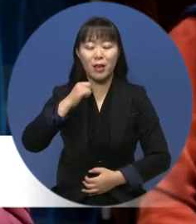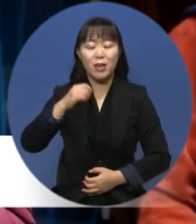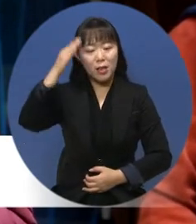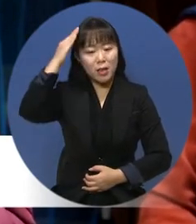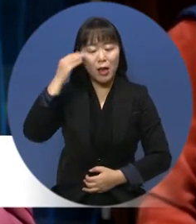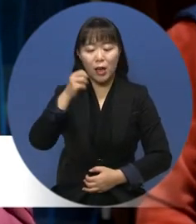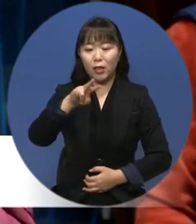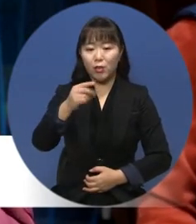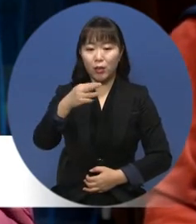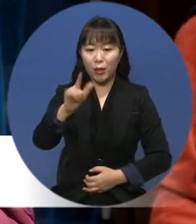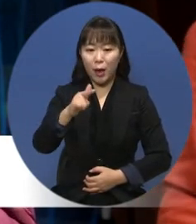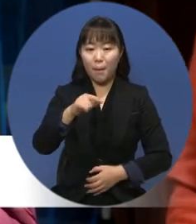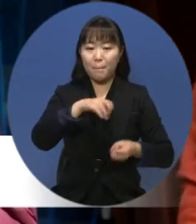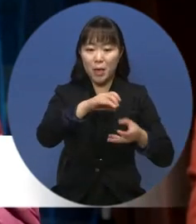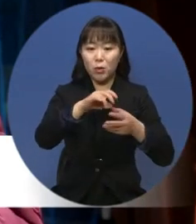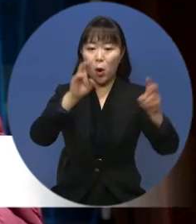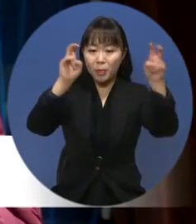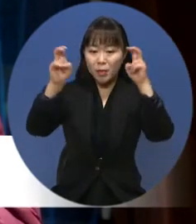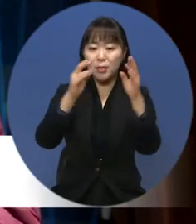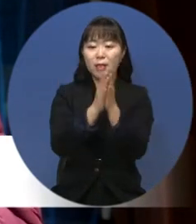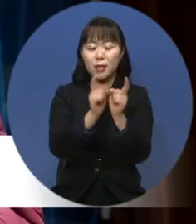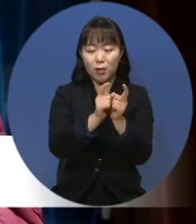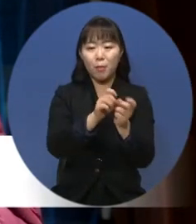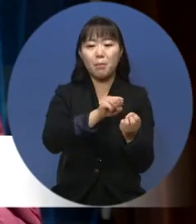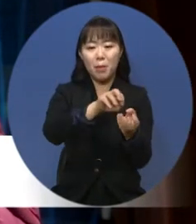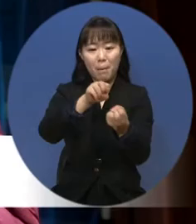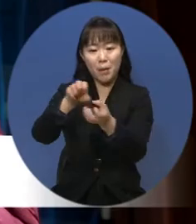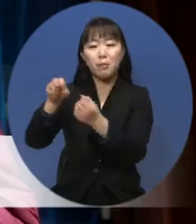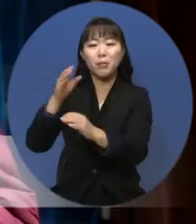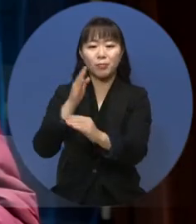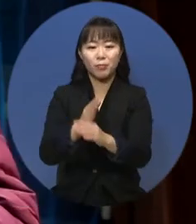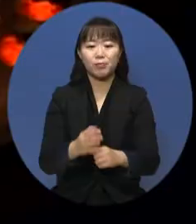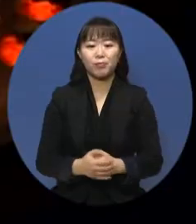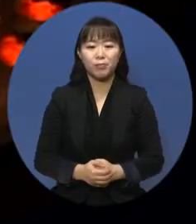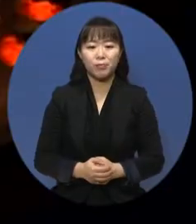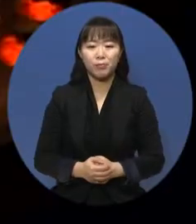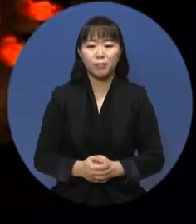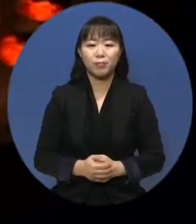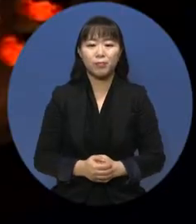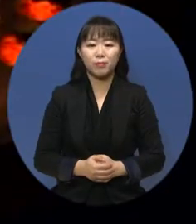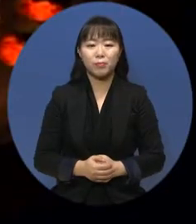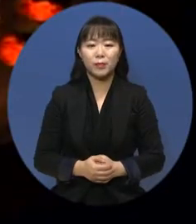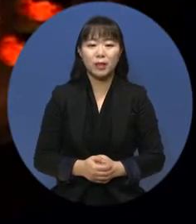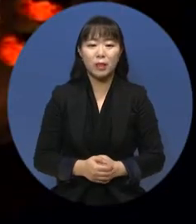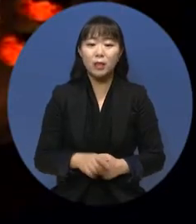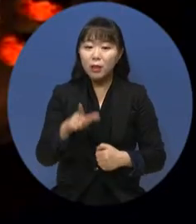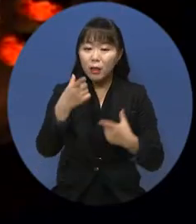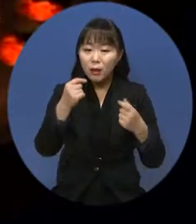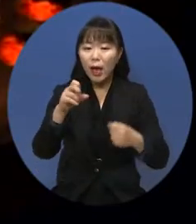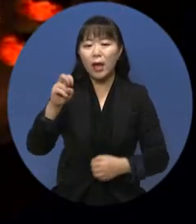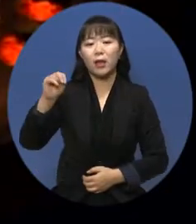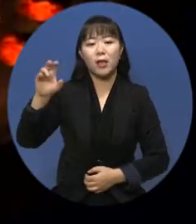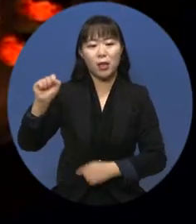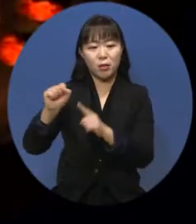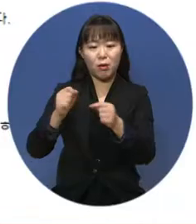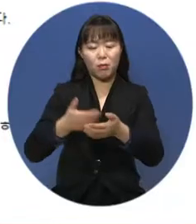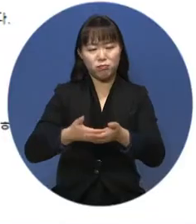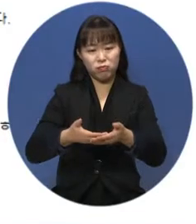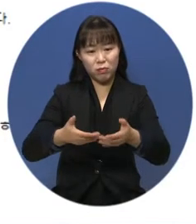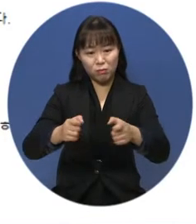연탄 배 소개 피해서 직접 배송을 하고 있는 중입니다 진심 연탄 기부 가 sns 로